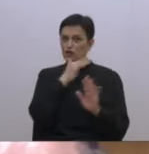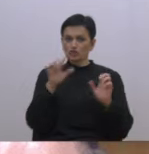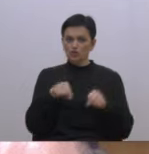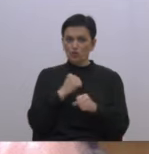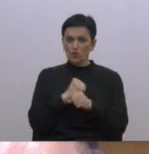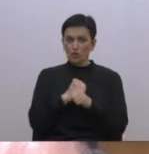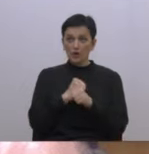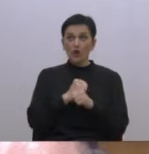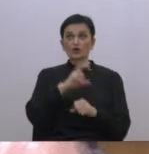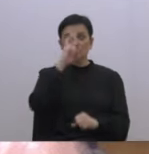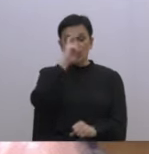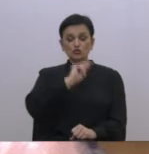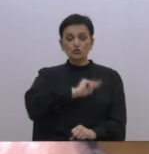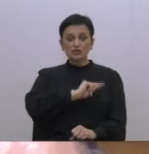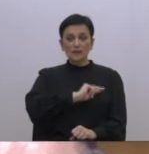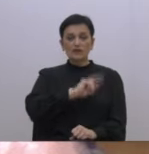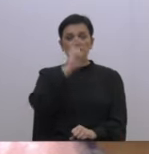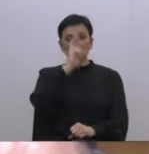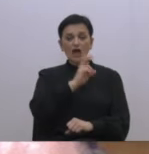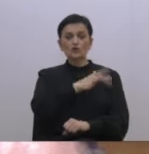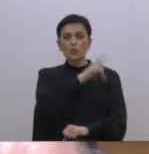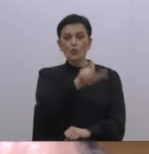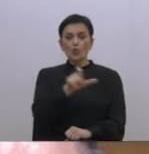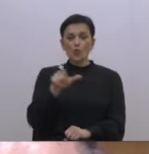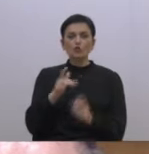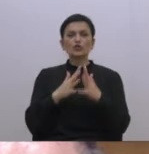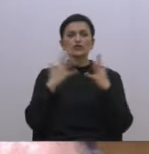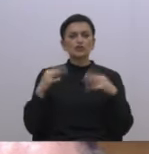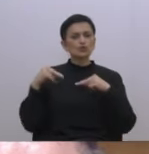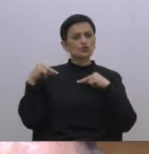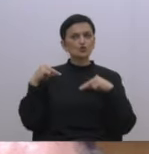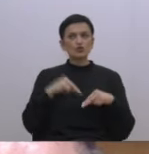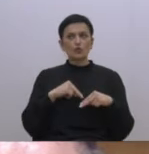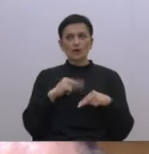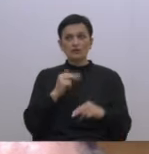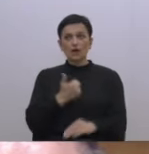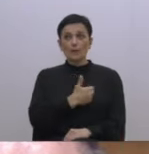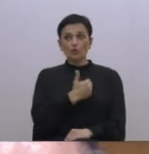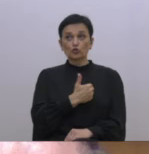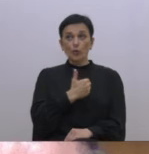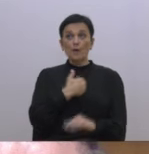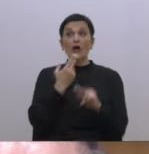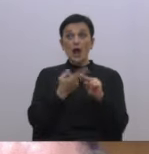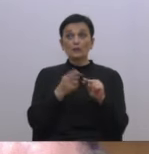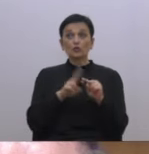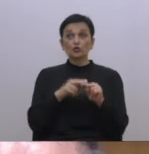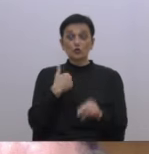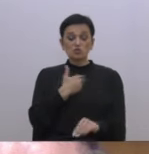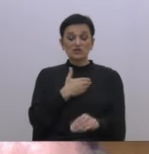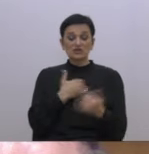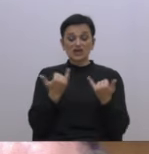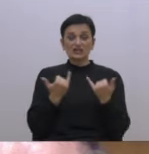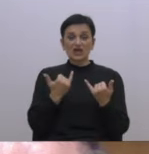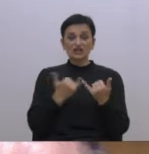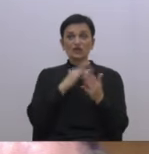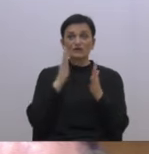არა საჯარო სამსახურის და საჯარო მოხელეების დიდი შრომა და მონდომება. ამიტომ მინა დღეს